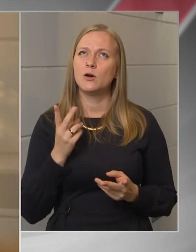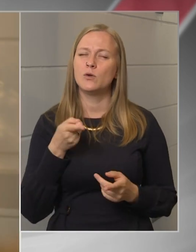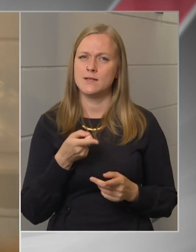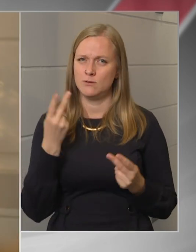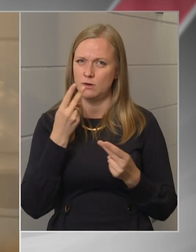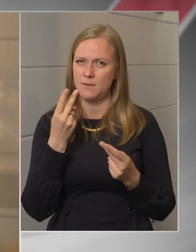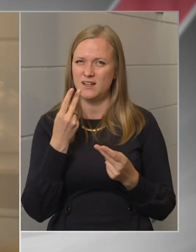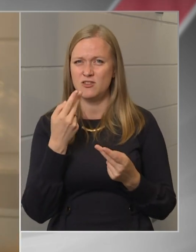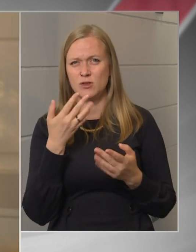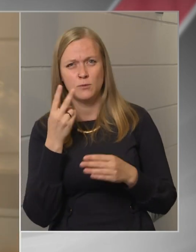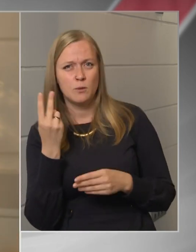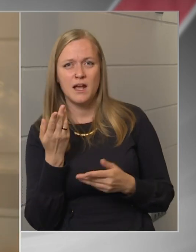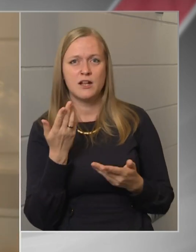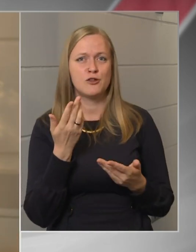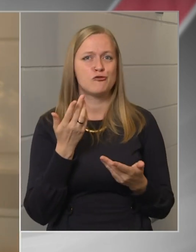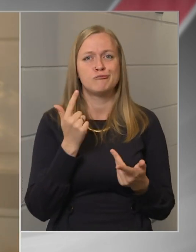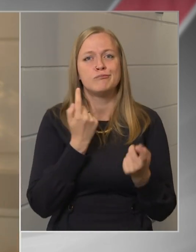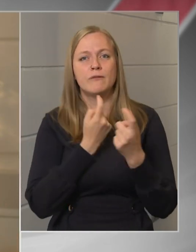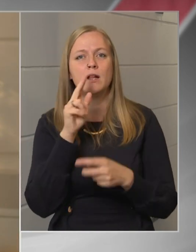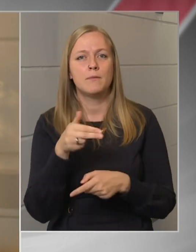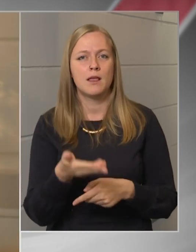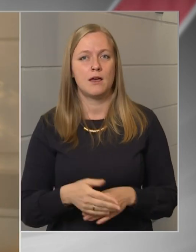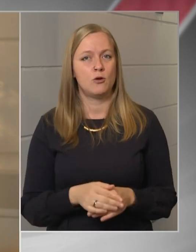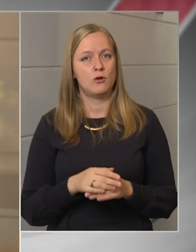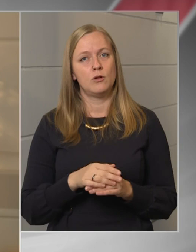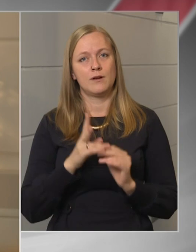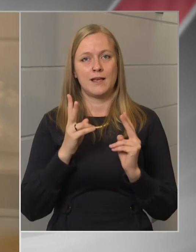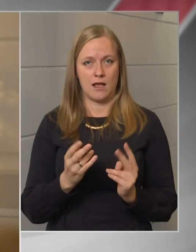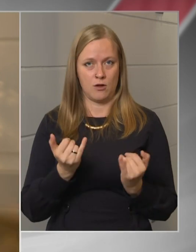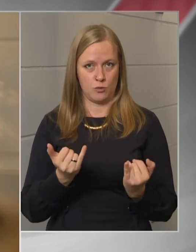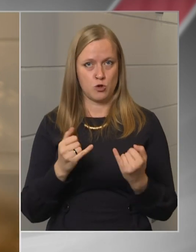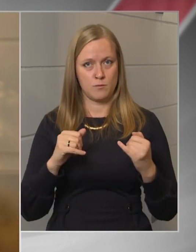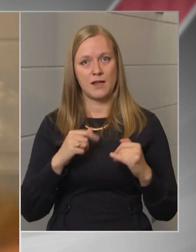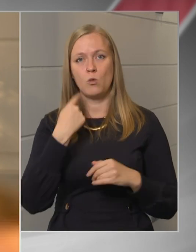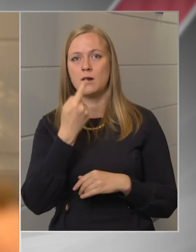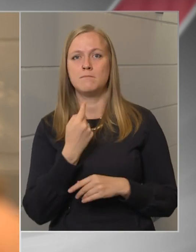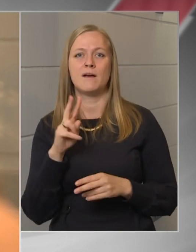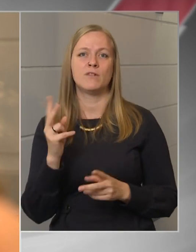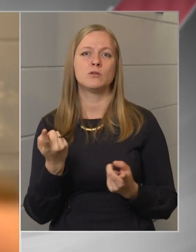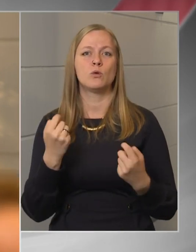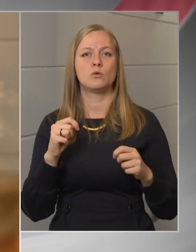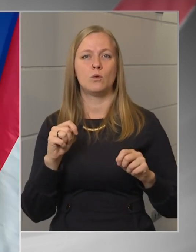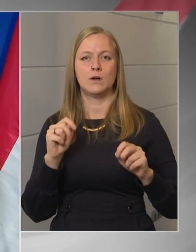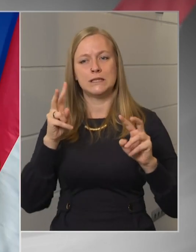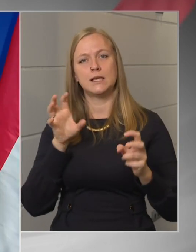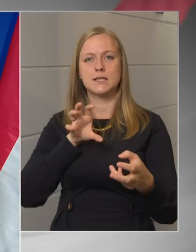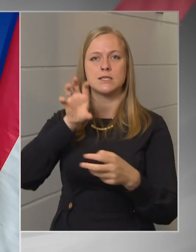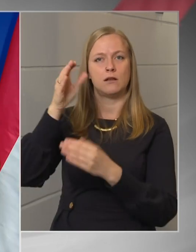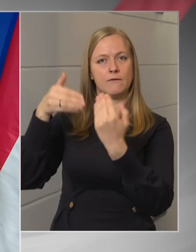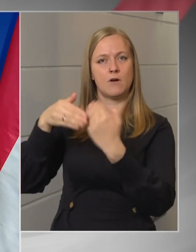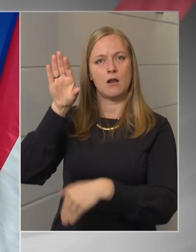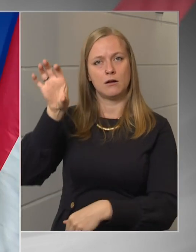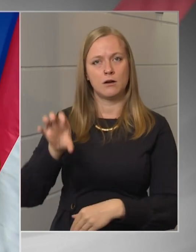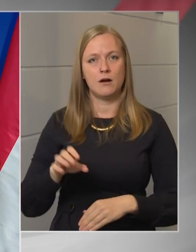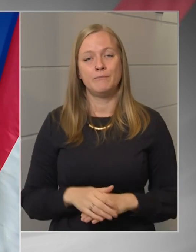normális, nem normális? Mi a véleménye róla kell? Most már akkor Orbán idézed a falakra, vagy nem? Még a szerző